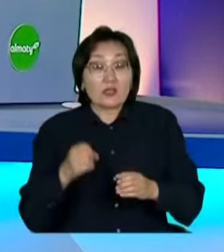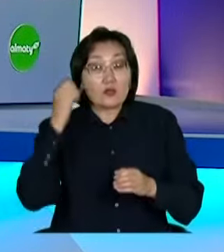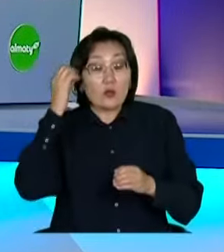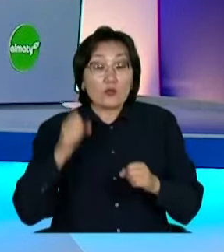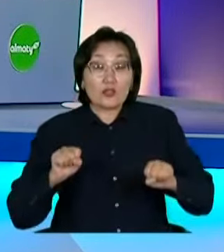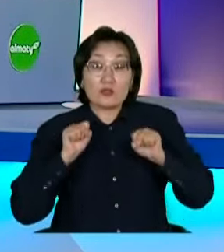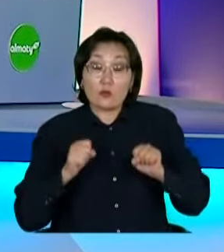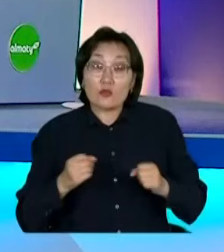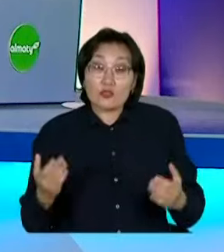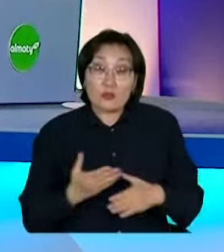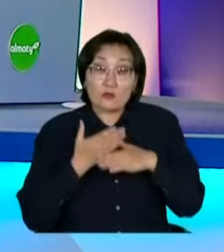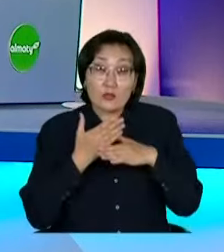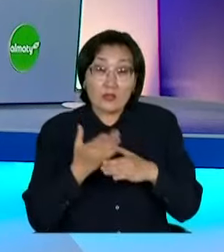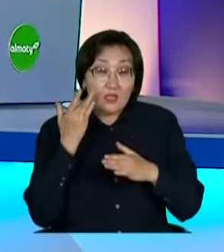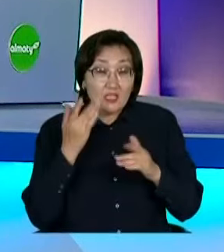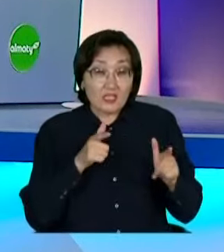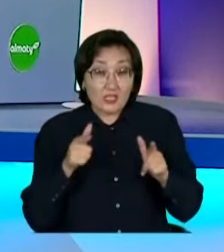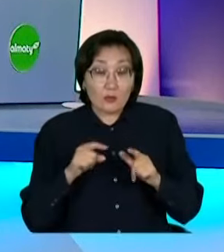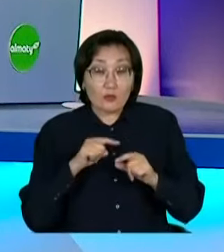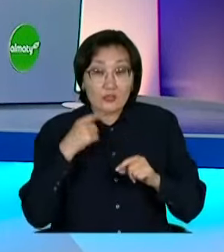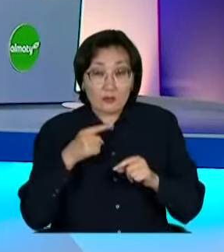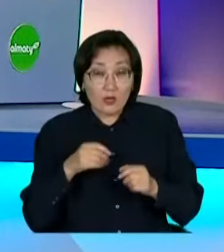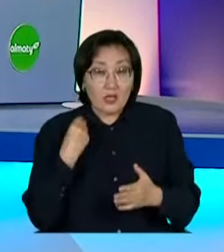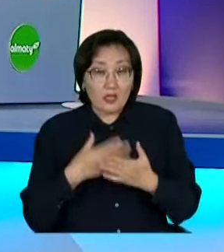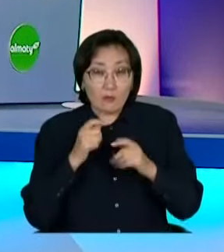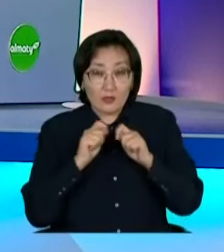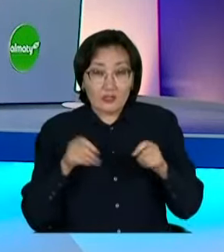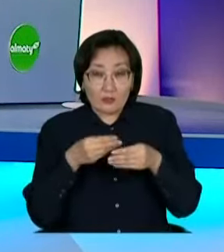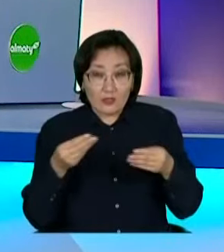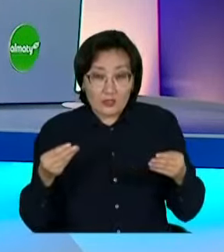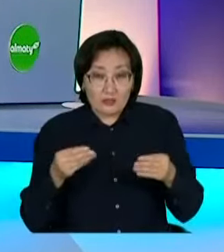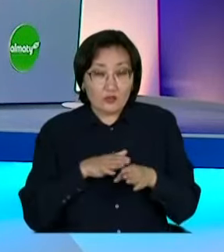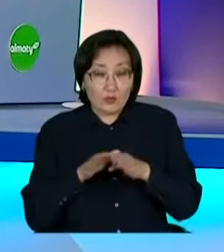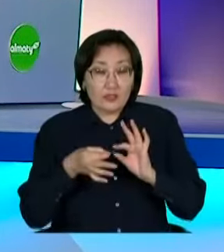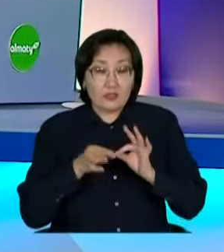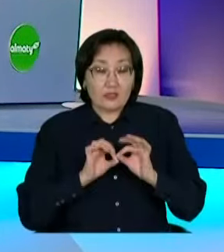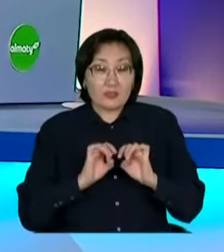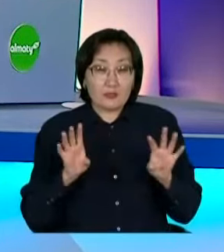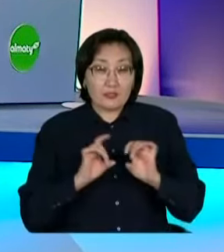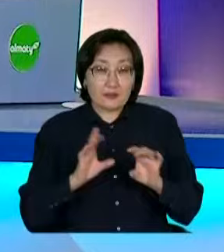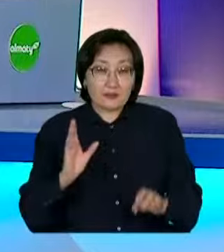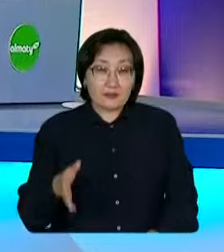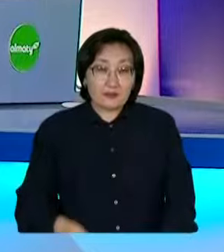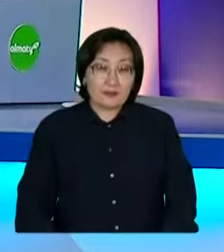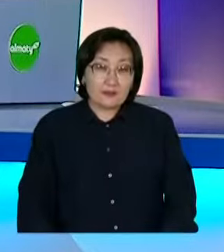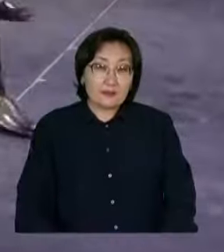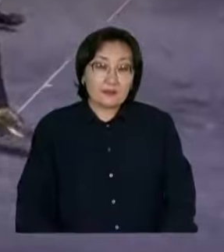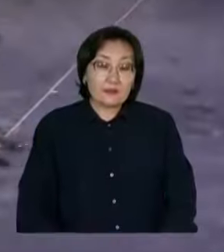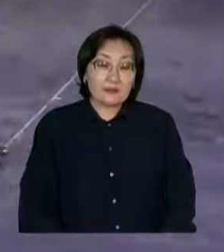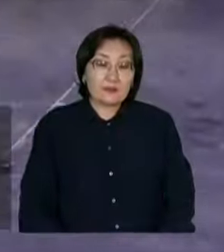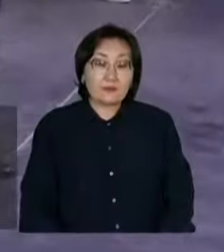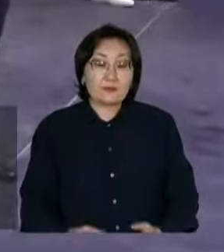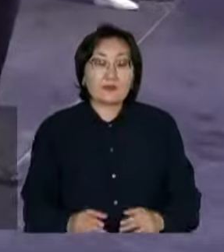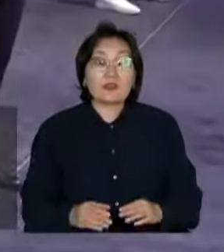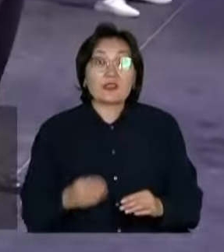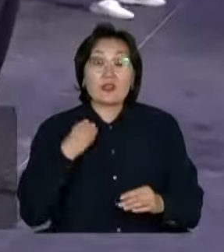спортшыларды қолдауға әрқашан дайын екенін айтып, бағалы сыйлықтар табыс етті. Толығырақ Рүстем Айткарым тарқатады.